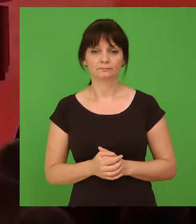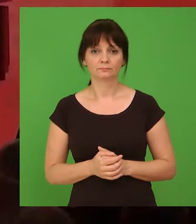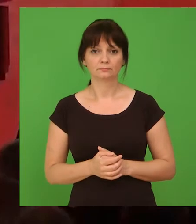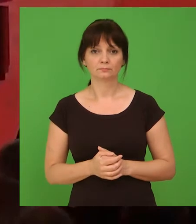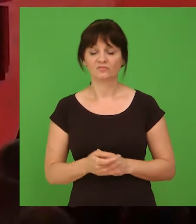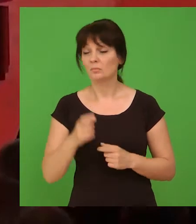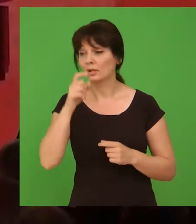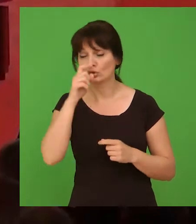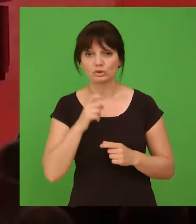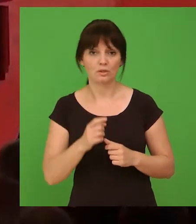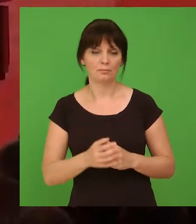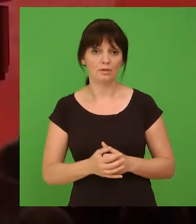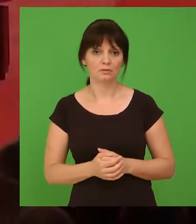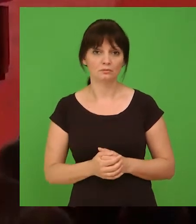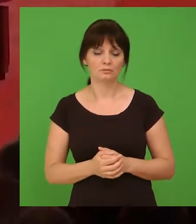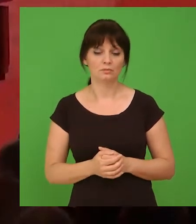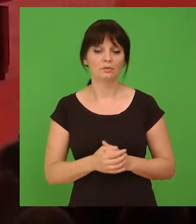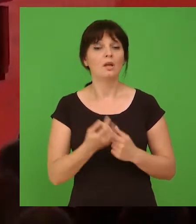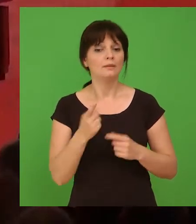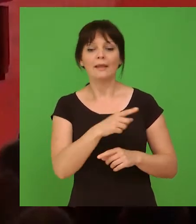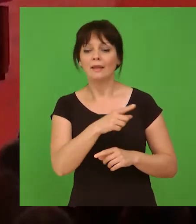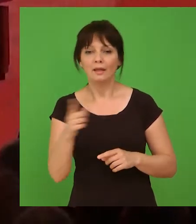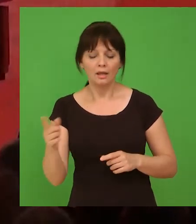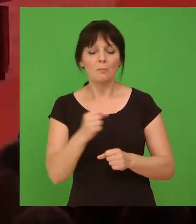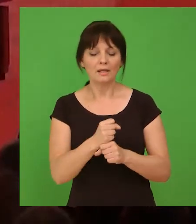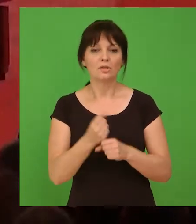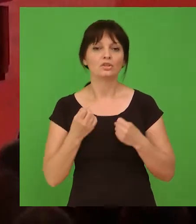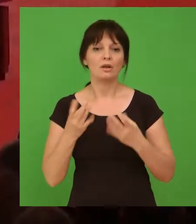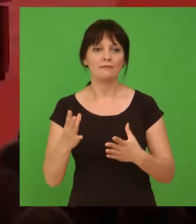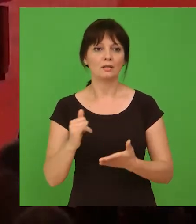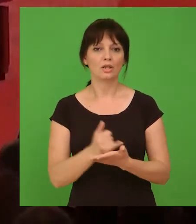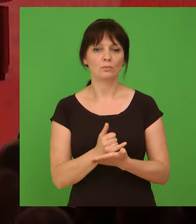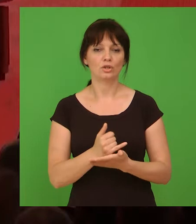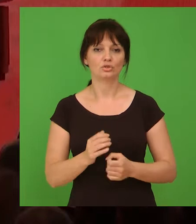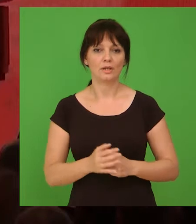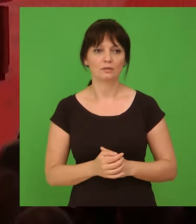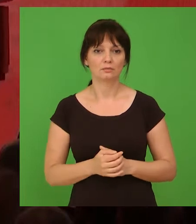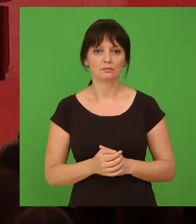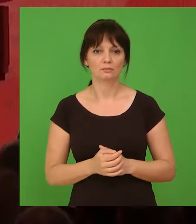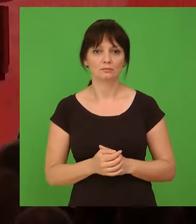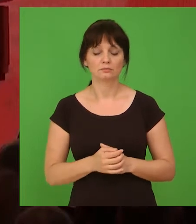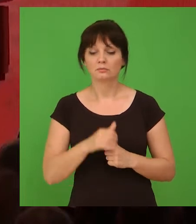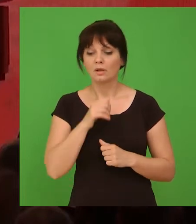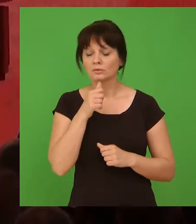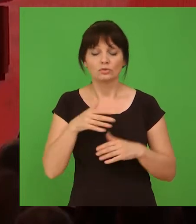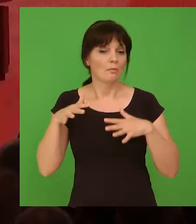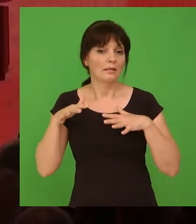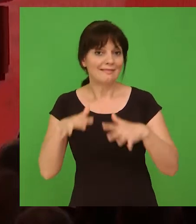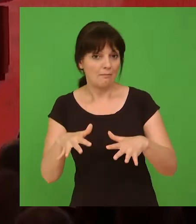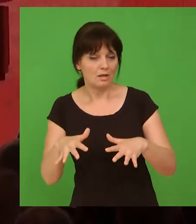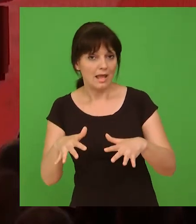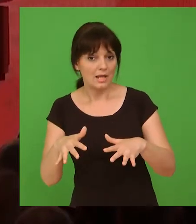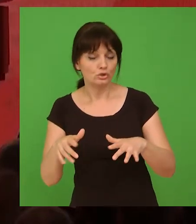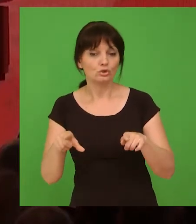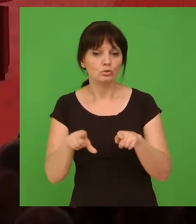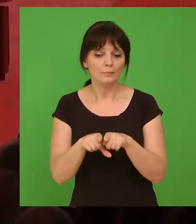vagy még rosszabbal, megtartják az evangélium igazságát. Sehol sem nagyobb ez a támadás,